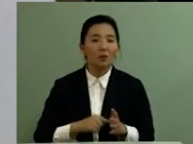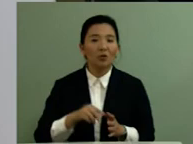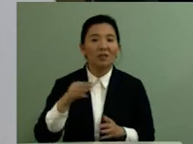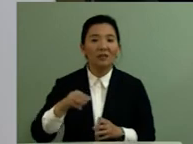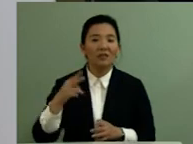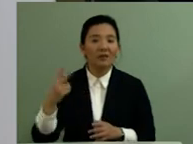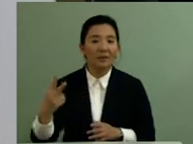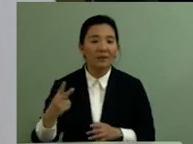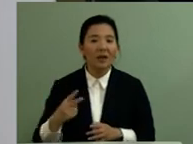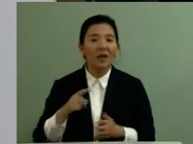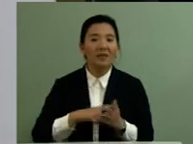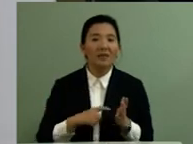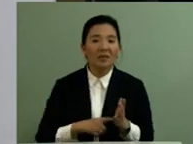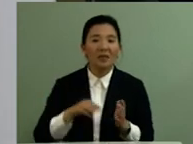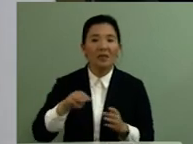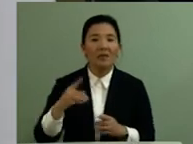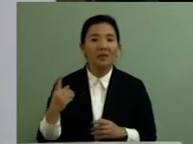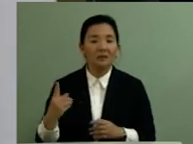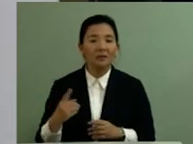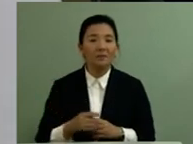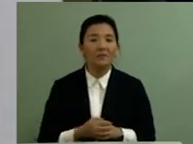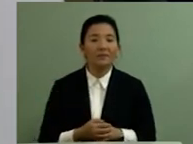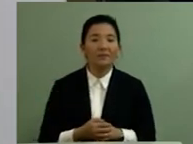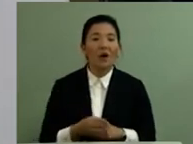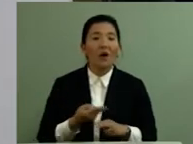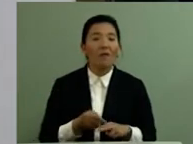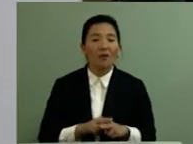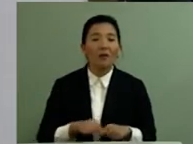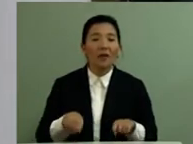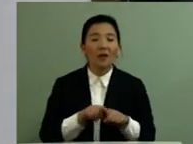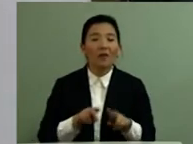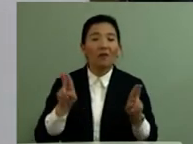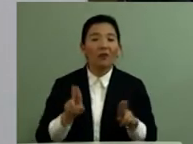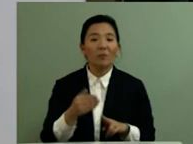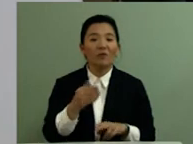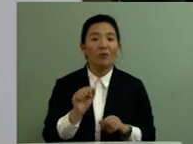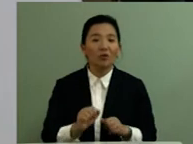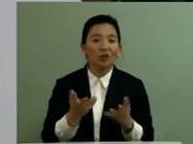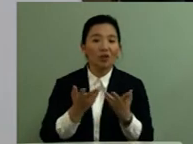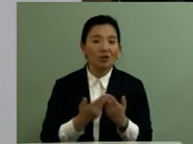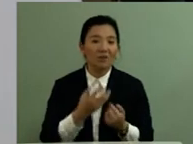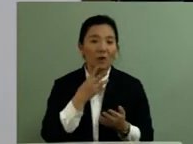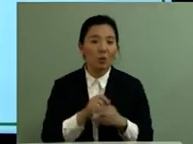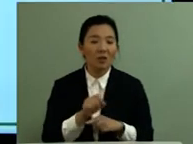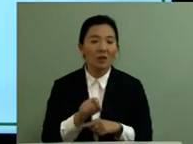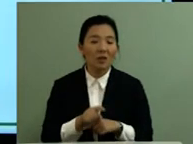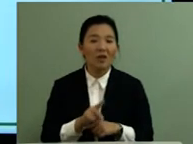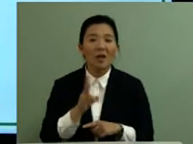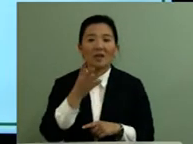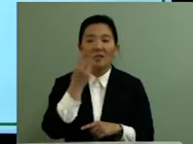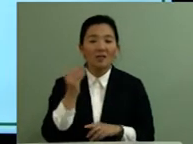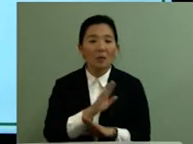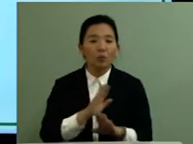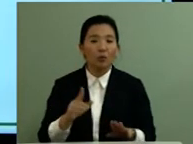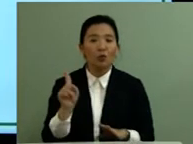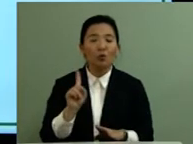на T2 разделить на T1. Вот по этой формуле вы можете рассчитать свою задачу. Не